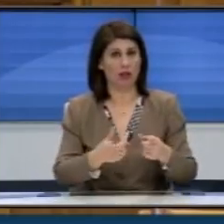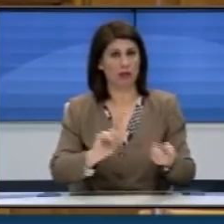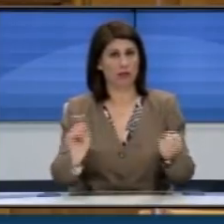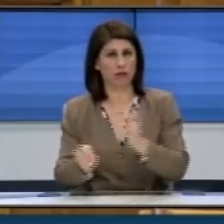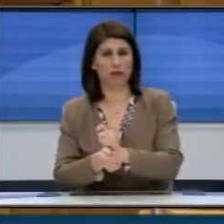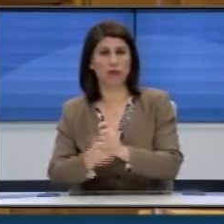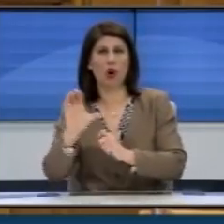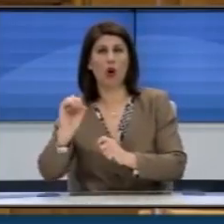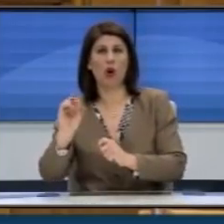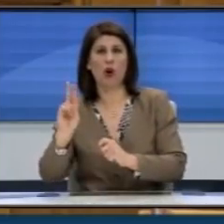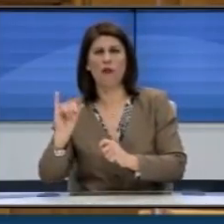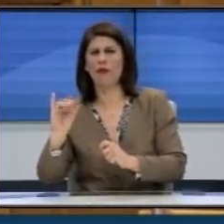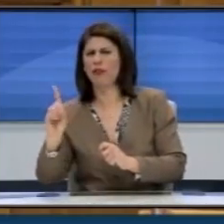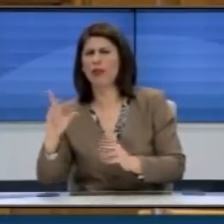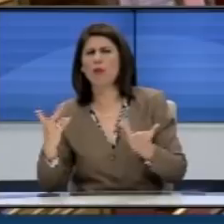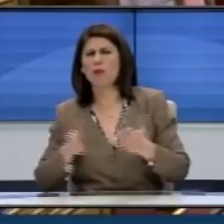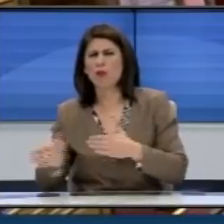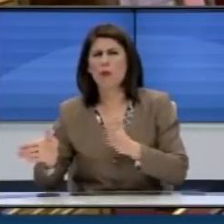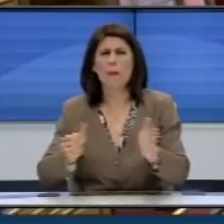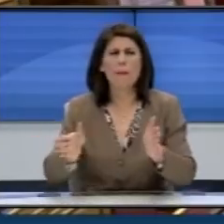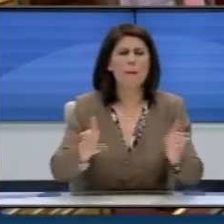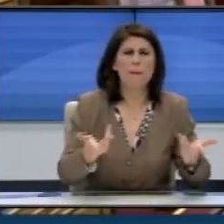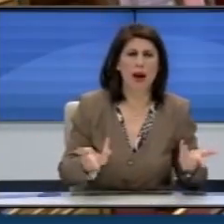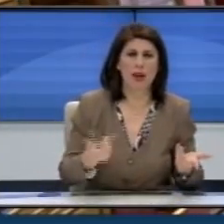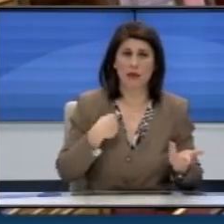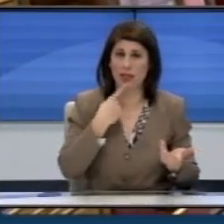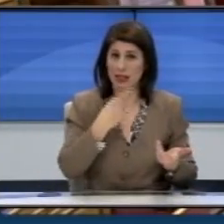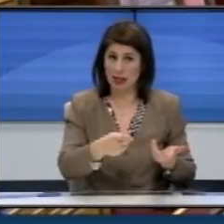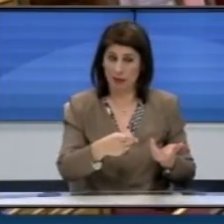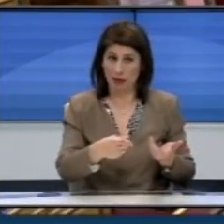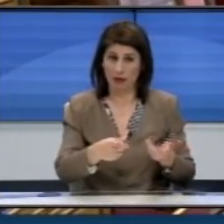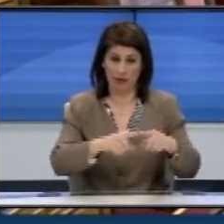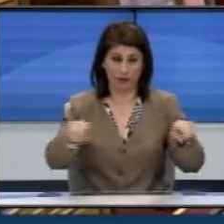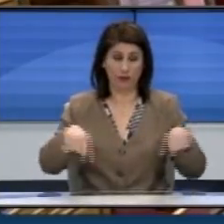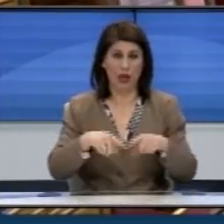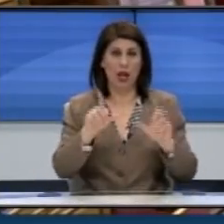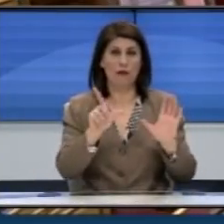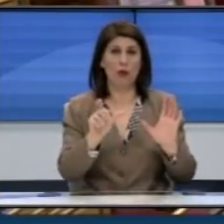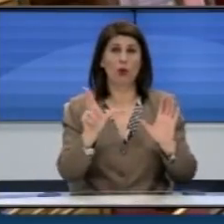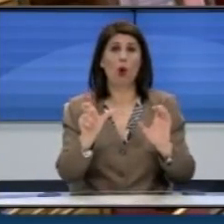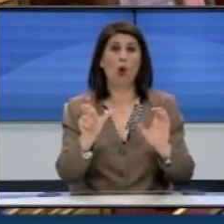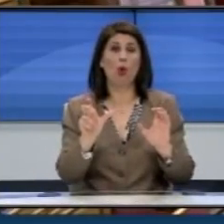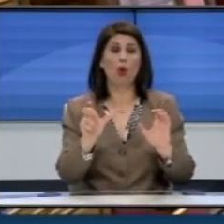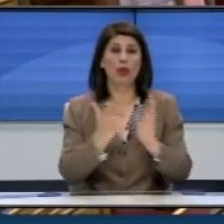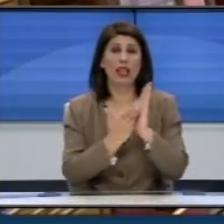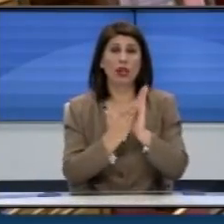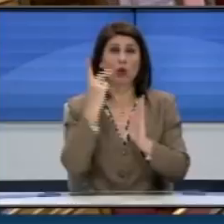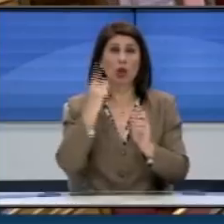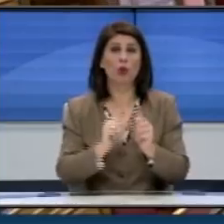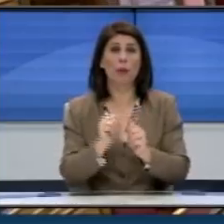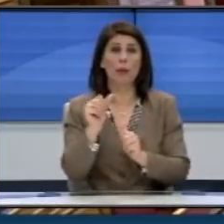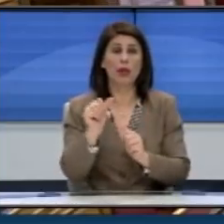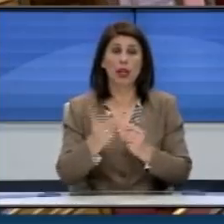σε κλινική COVID, πού πηγαίνουν? Αναφερόμαστε σε μια κλινική με 70-80 χειρουργία το μήνα, η